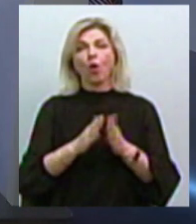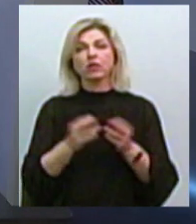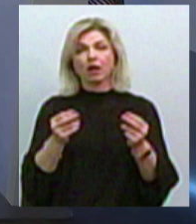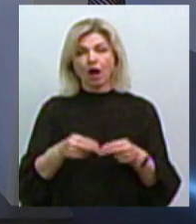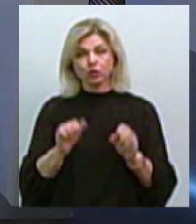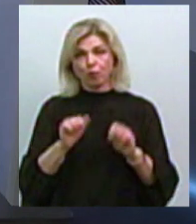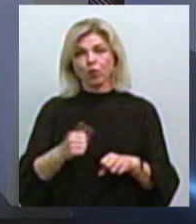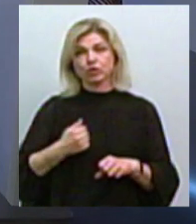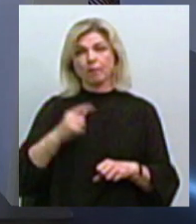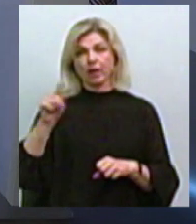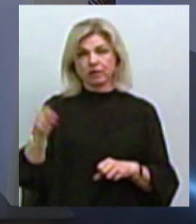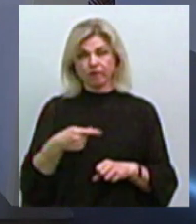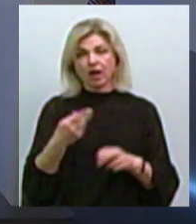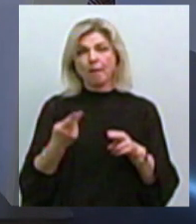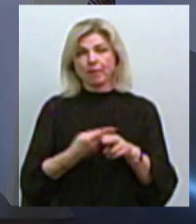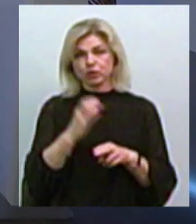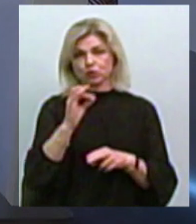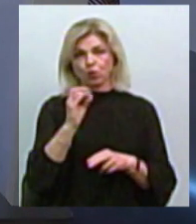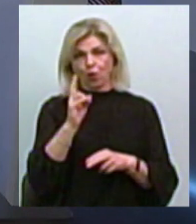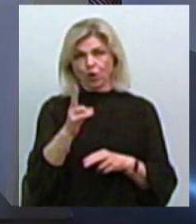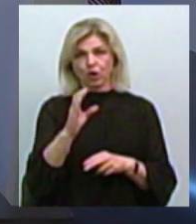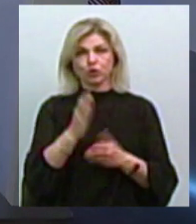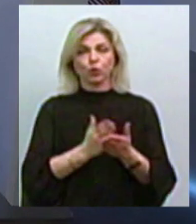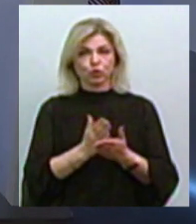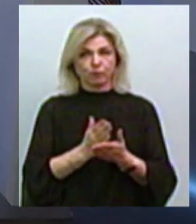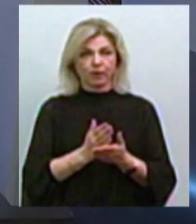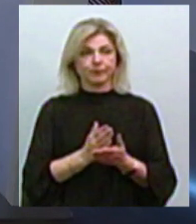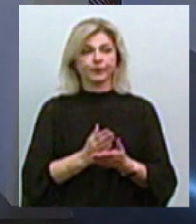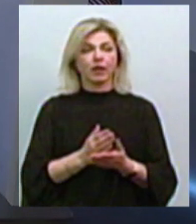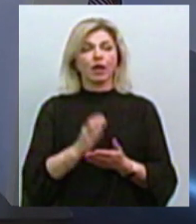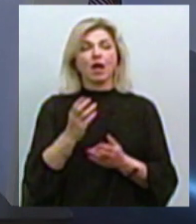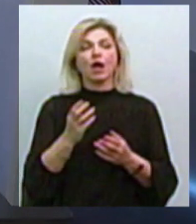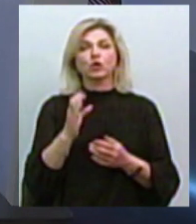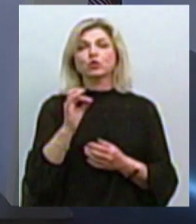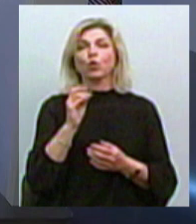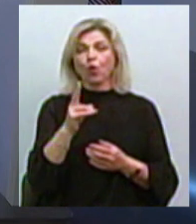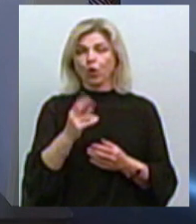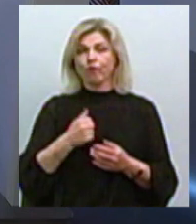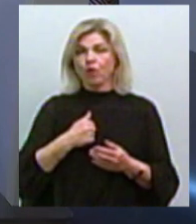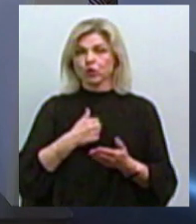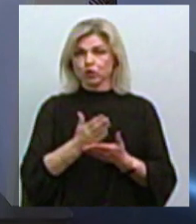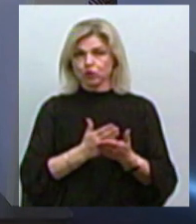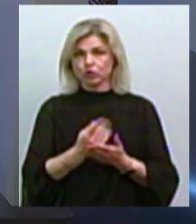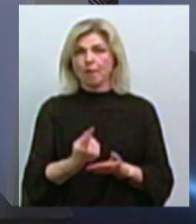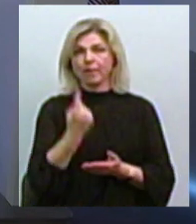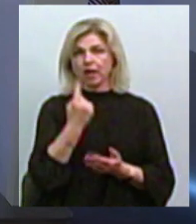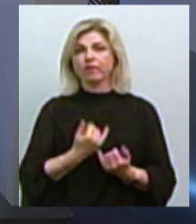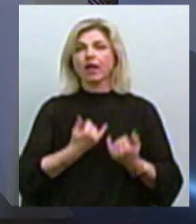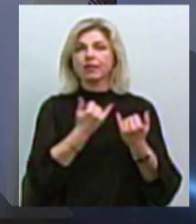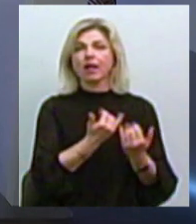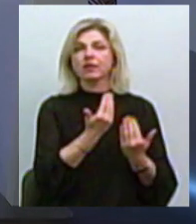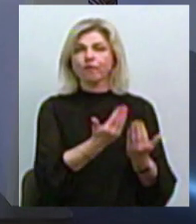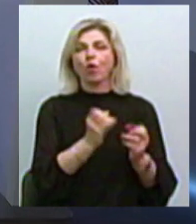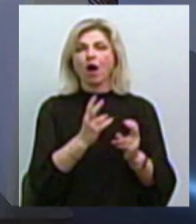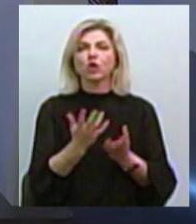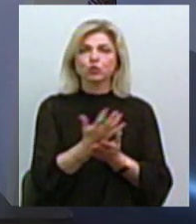і без строкової служби. Ну, як наголосила моя колега, що строкова військова служба – це в першу чергу для нього, як для набуття досвіду, і